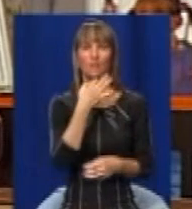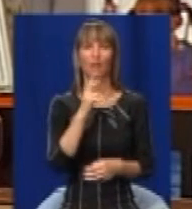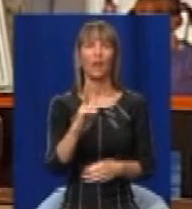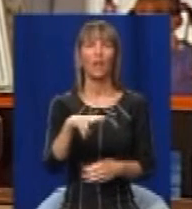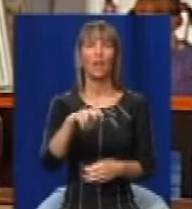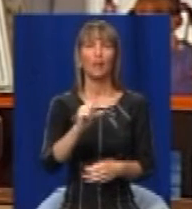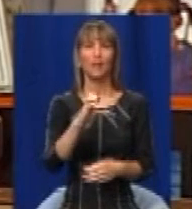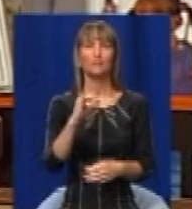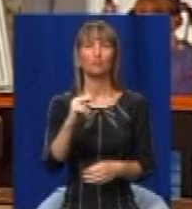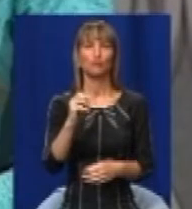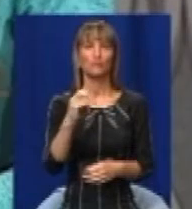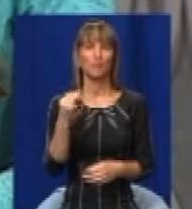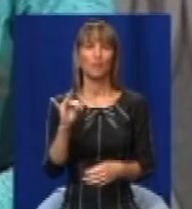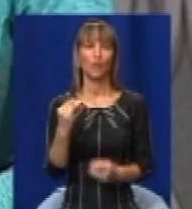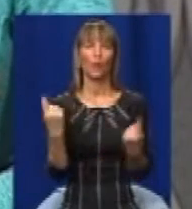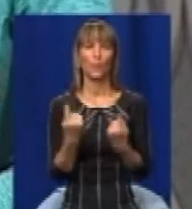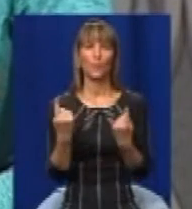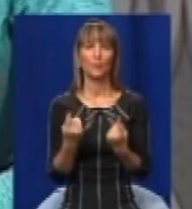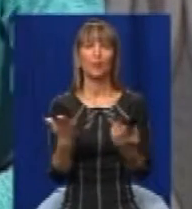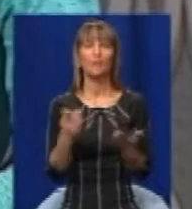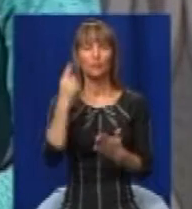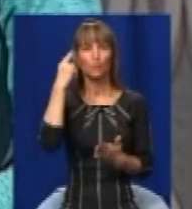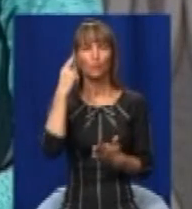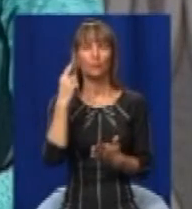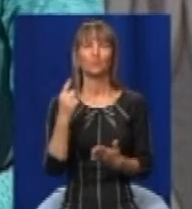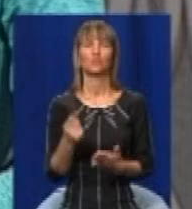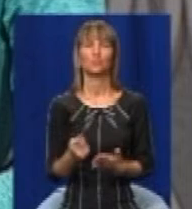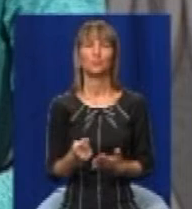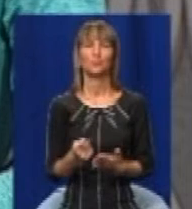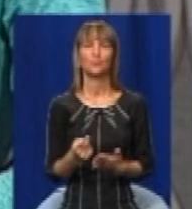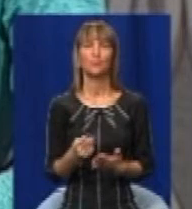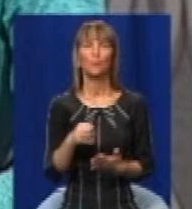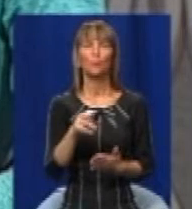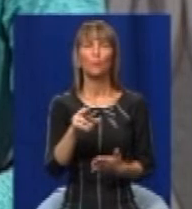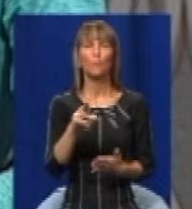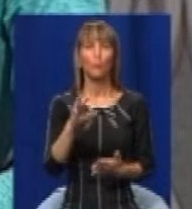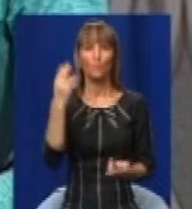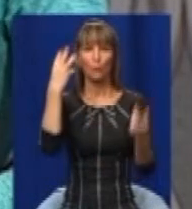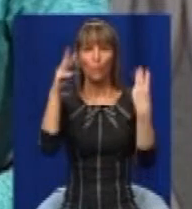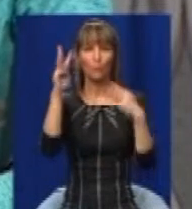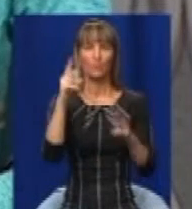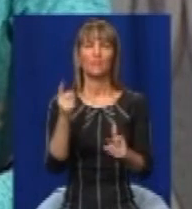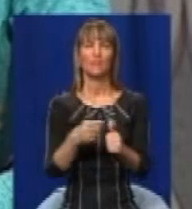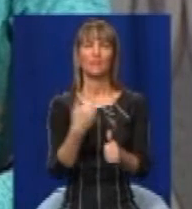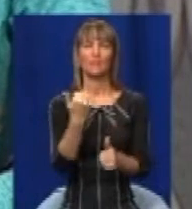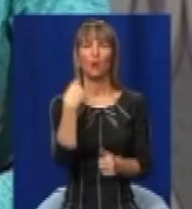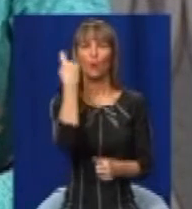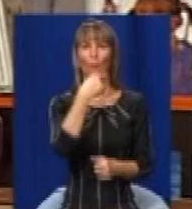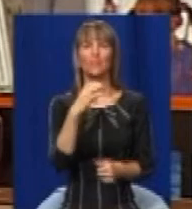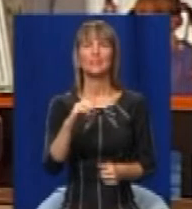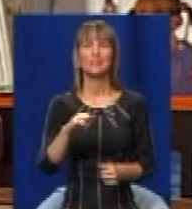класичні і повсякденні. А як ти думаєш, як от по-модному називається от твій образ,